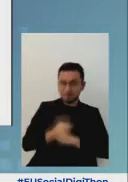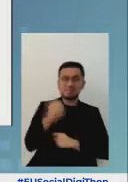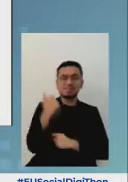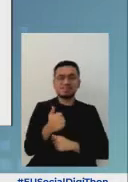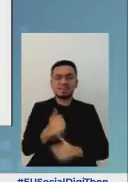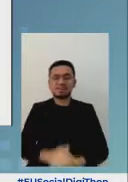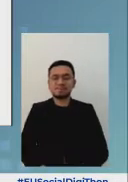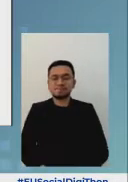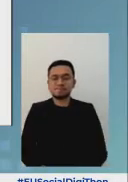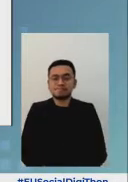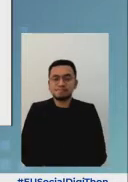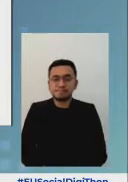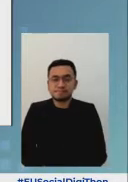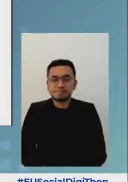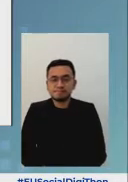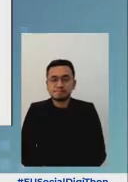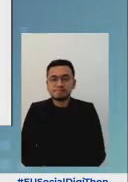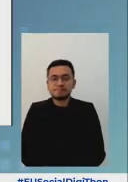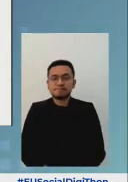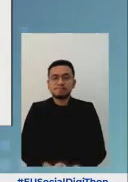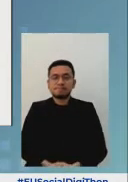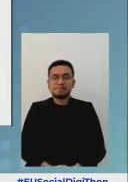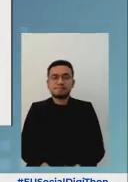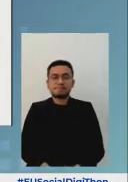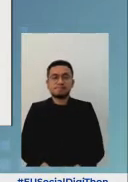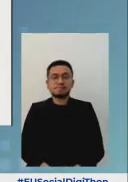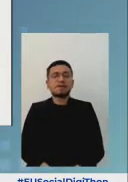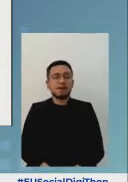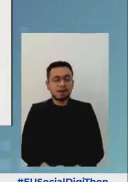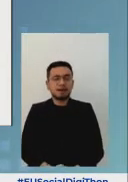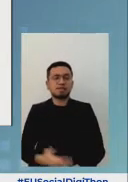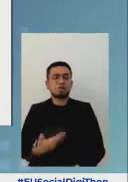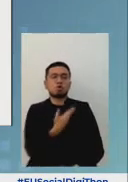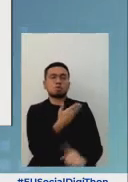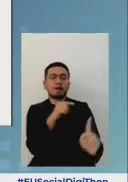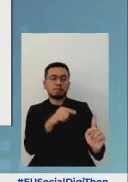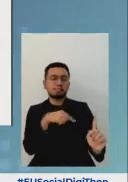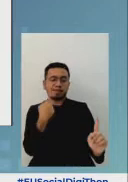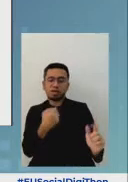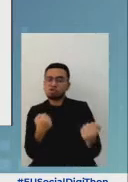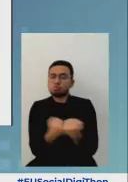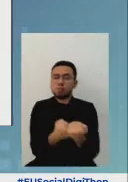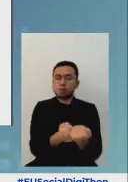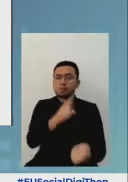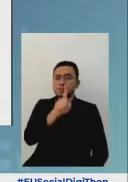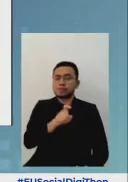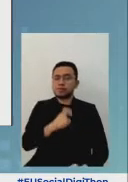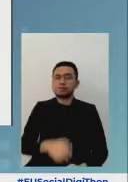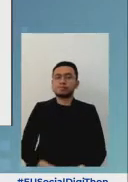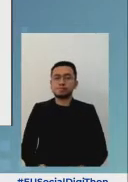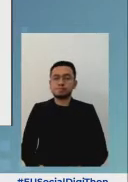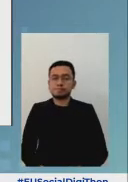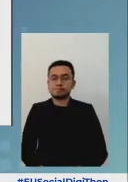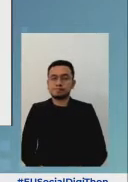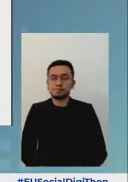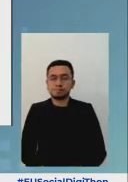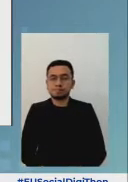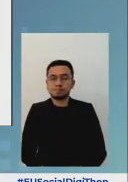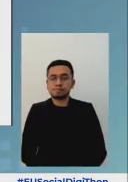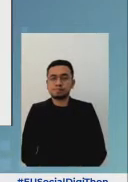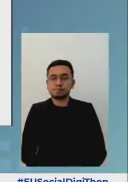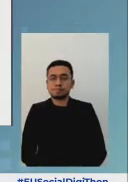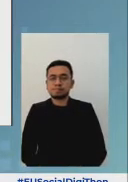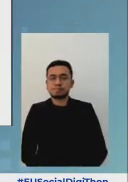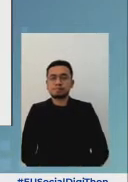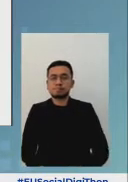Ayo next, ibu bapak silakan. Kita perlu bela korban, tadi aku udah sampaikan ya. Hey, you're ugly, you're fat, ya,